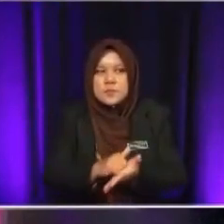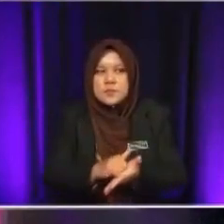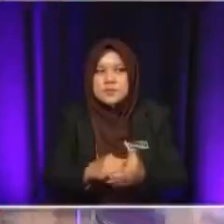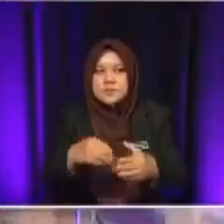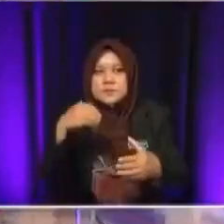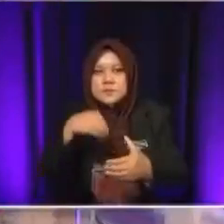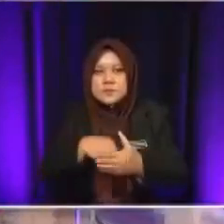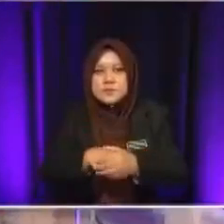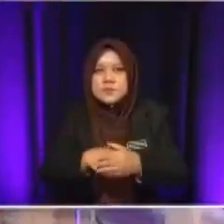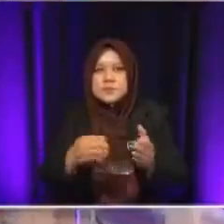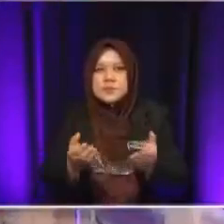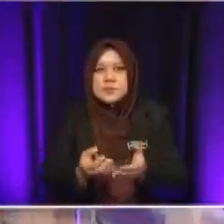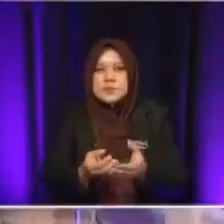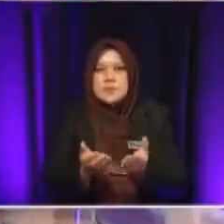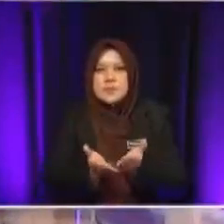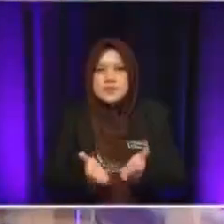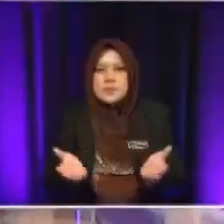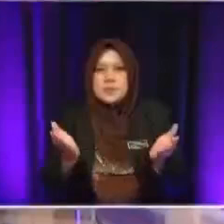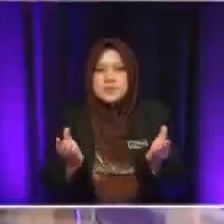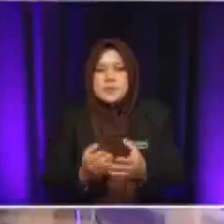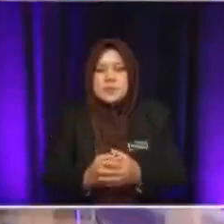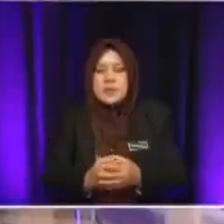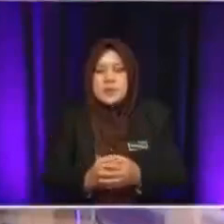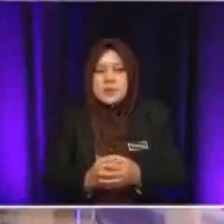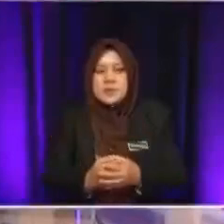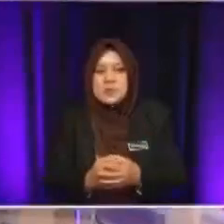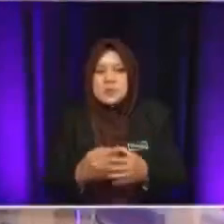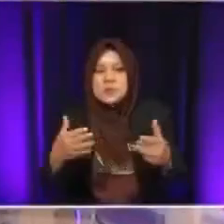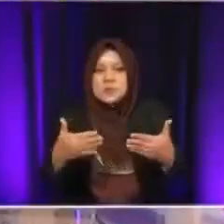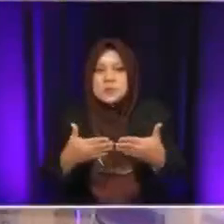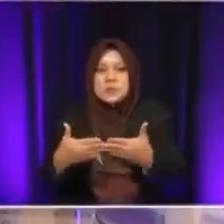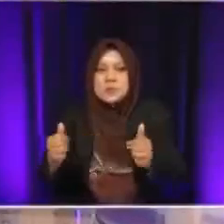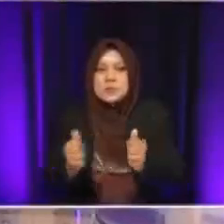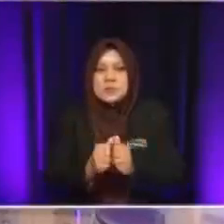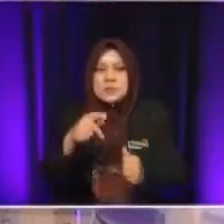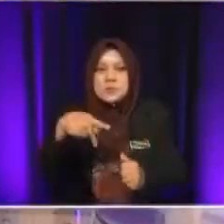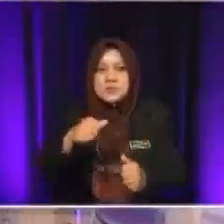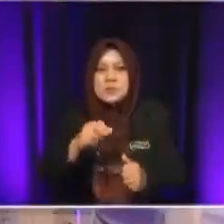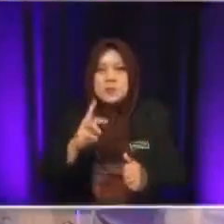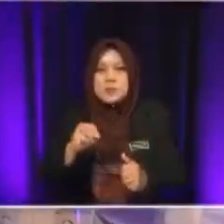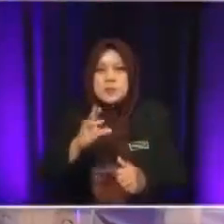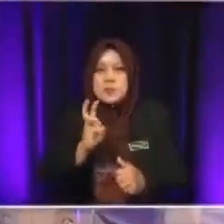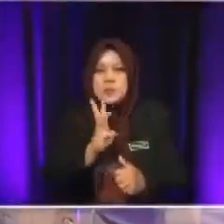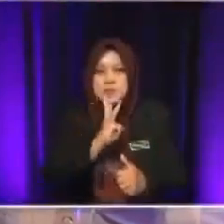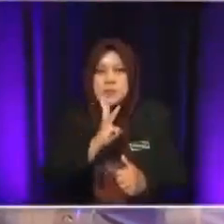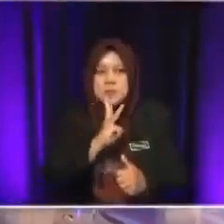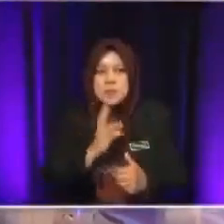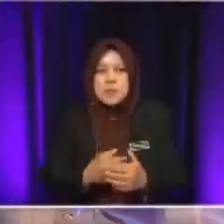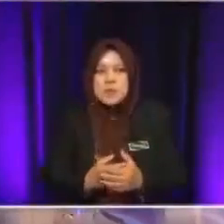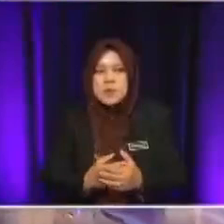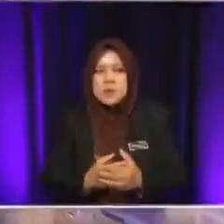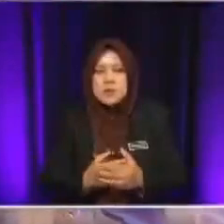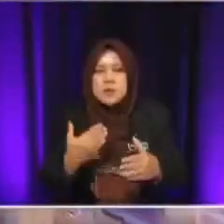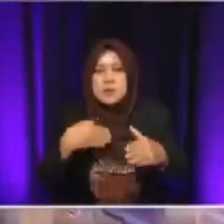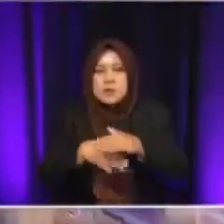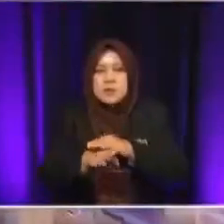sinilah. Okey, di mana yang ini salur ni, okey, kita dah sambungkan pada pam air. Okey, pam air ni kita letak di bahagian bawah. Okey, so kita dah sambungkan dan kita